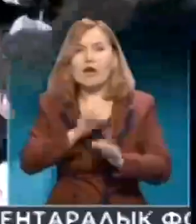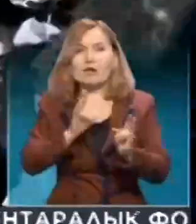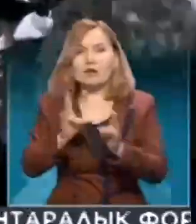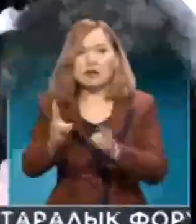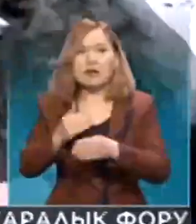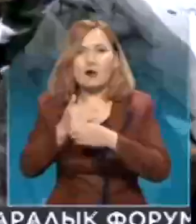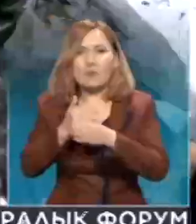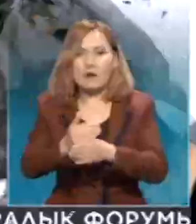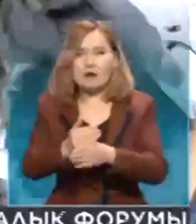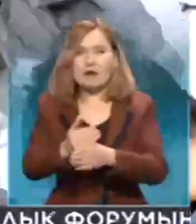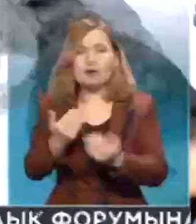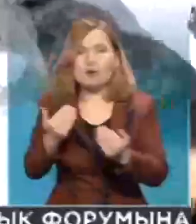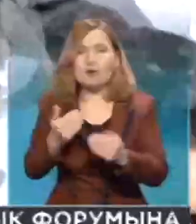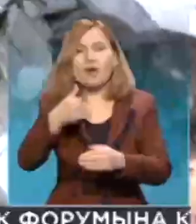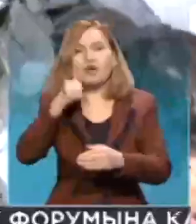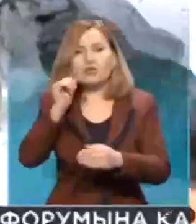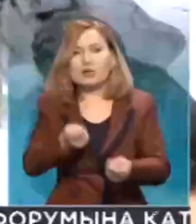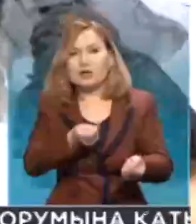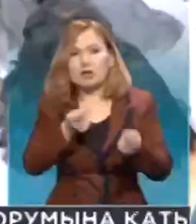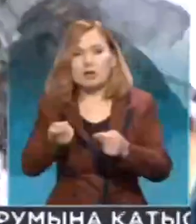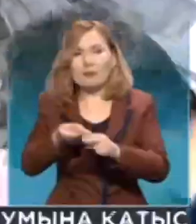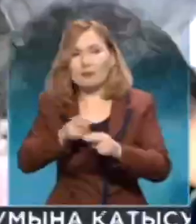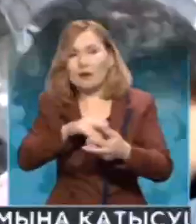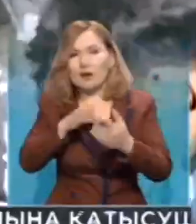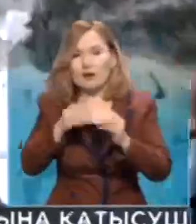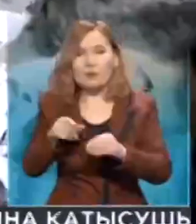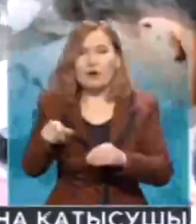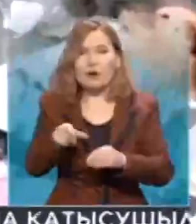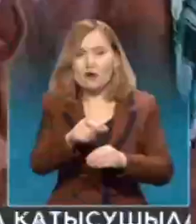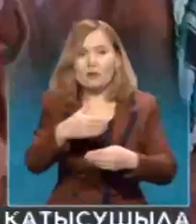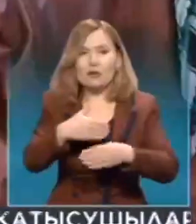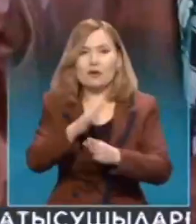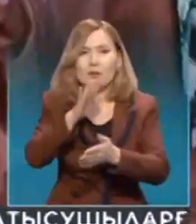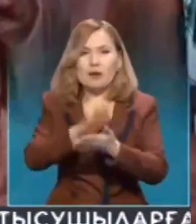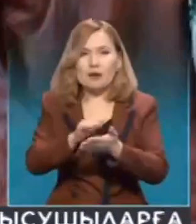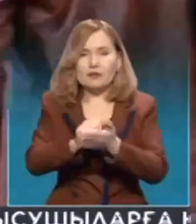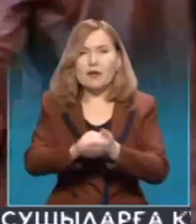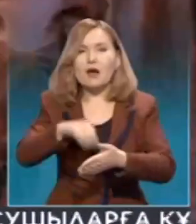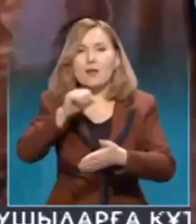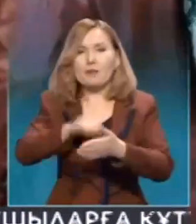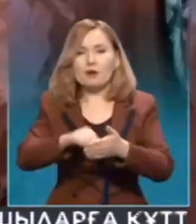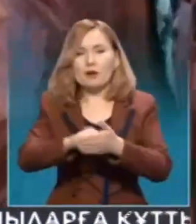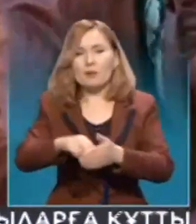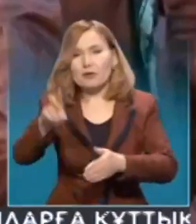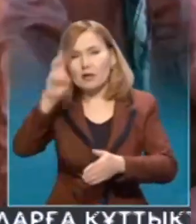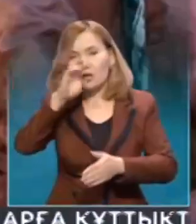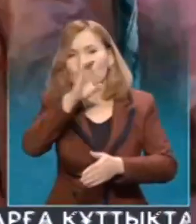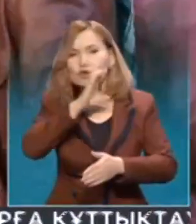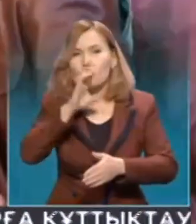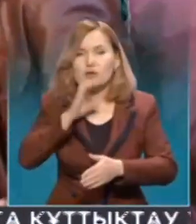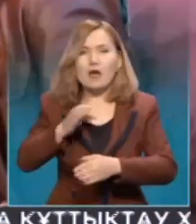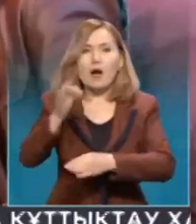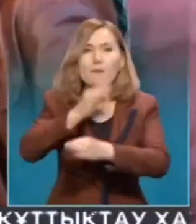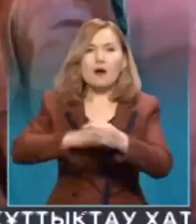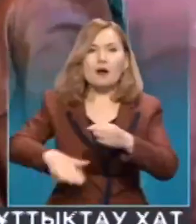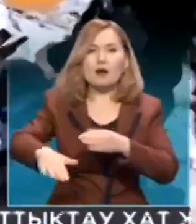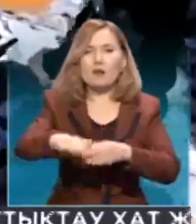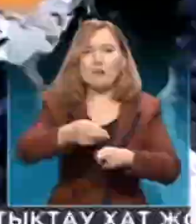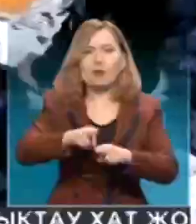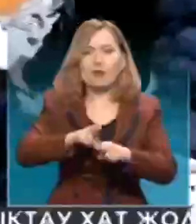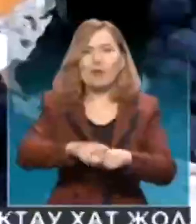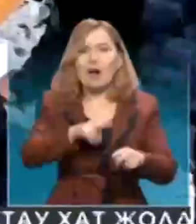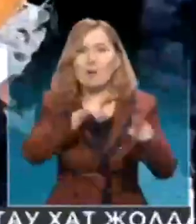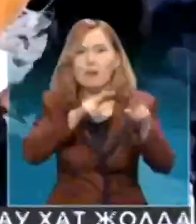гуманитарлық көмектің алғашқы легі кеше жеткен. Логистикалық қиындықтар мен жолдардың бұзылуына байланысты елдің солтүстік батысындағы